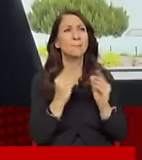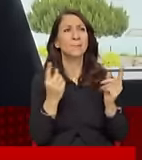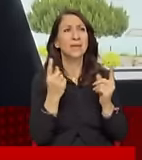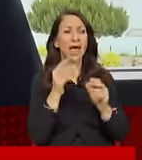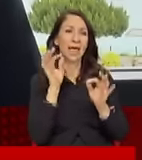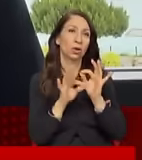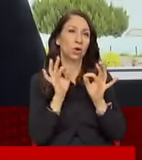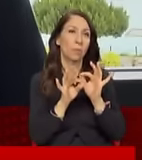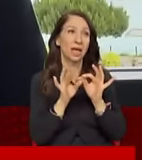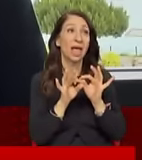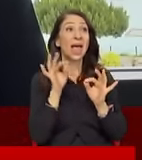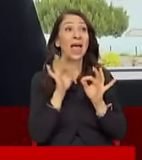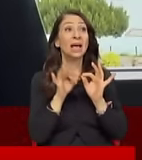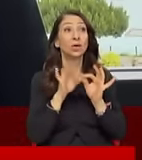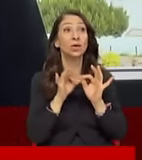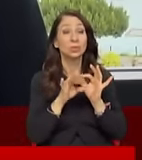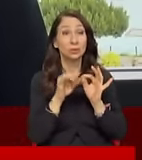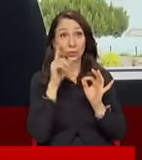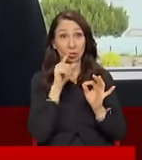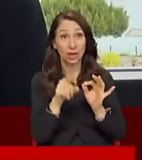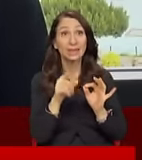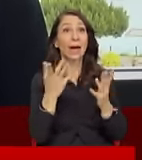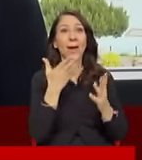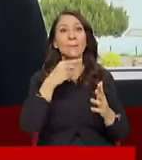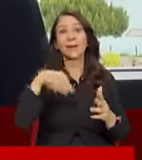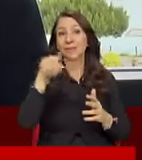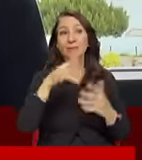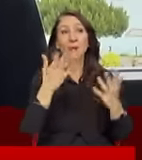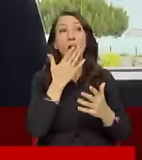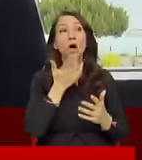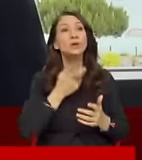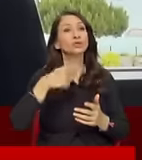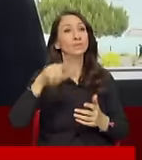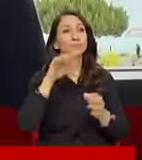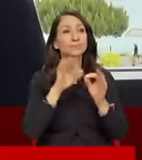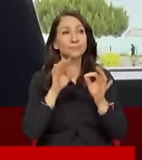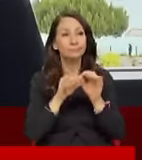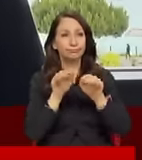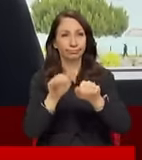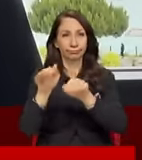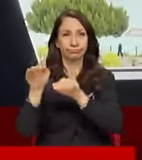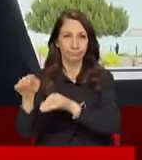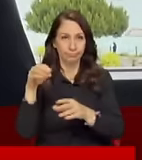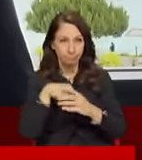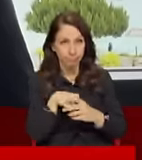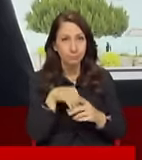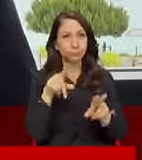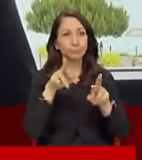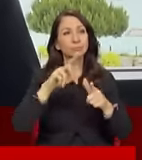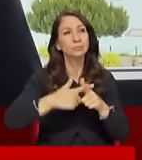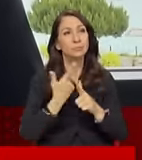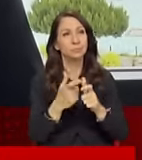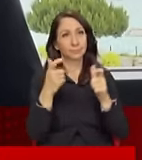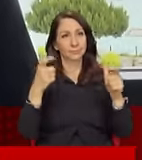birisi ekonomi. Ekonomiden ötürü hem emeklilerimizin hem de öğrencilerimizin ekonomisine katkı koymak için bu tip